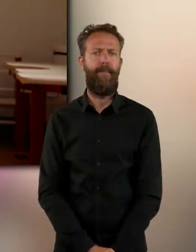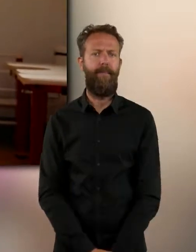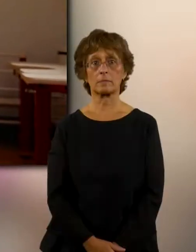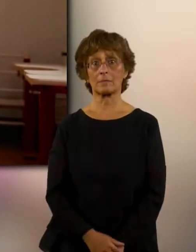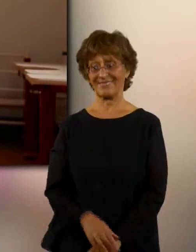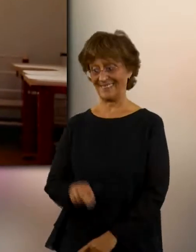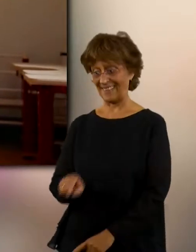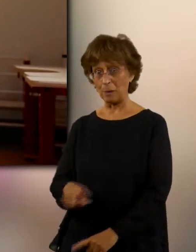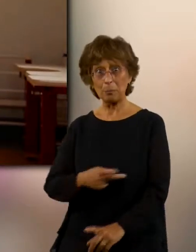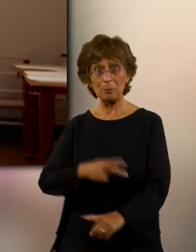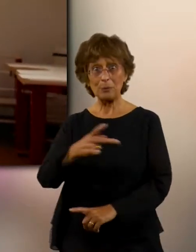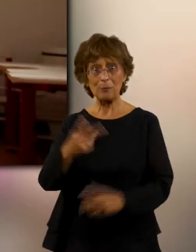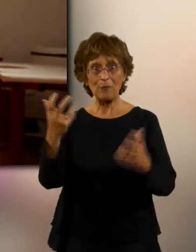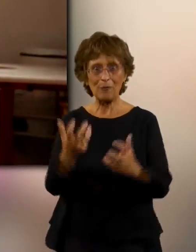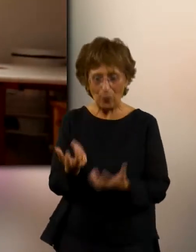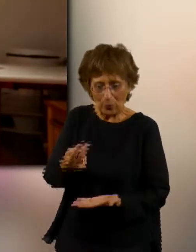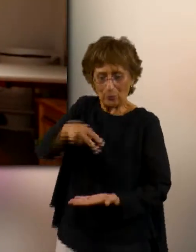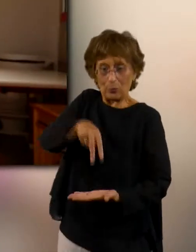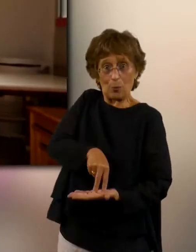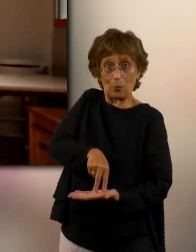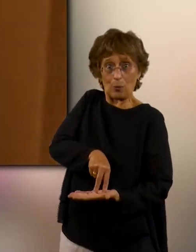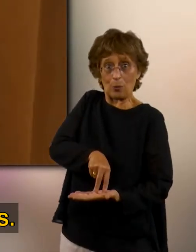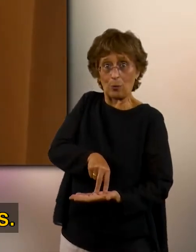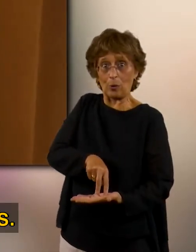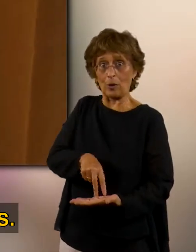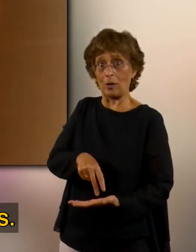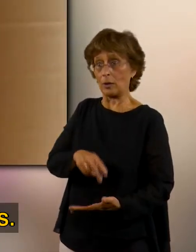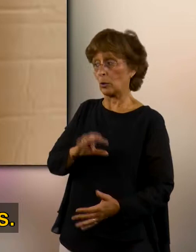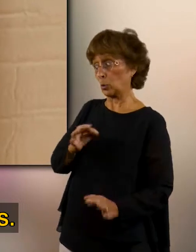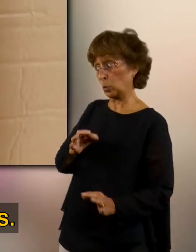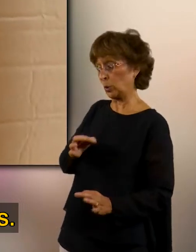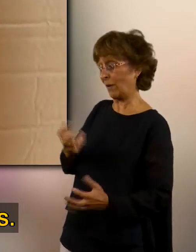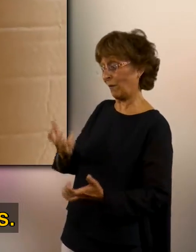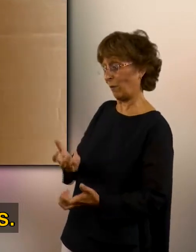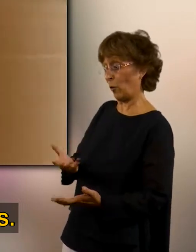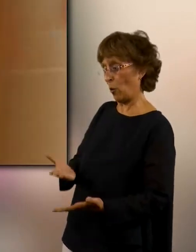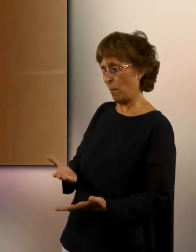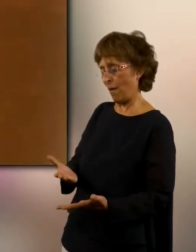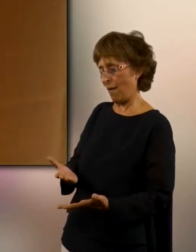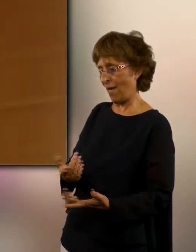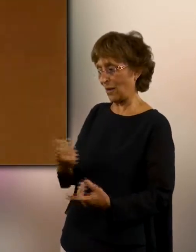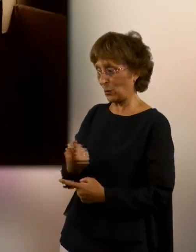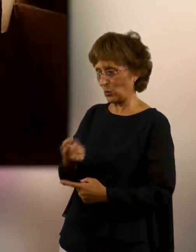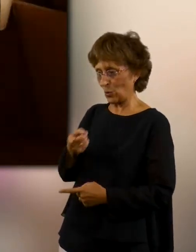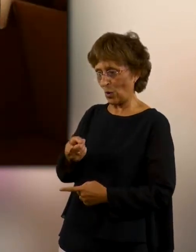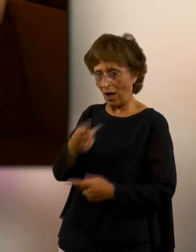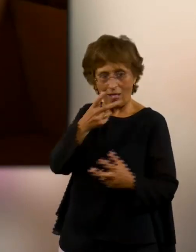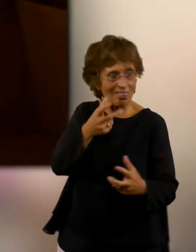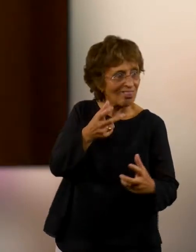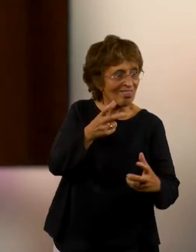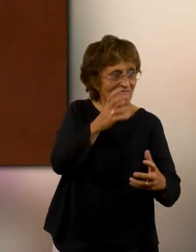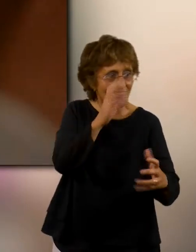se mettre debout. Oui, elle cherche, mais elle est toujours intriguée par les choses. L'équilibre se